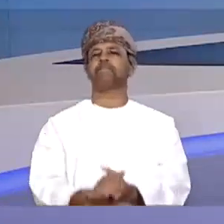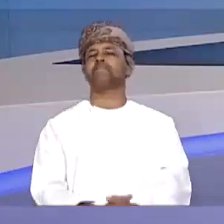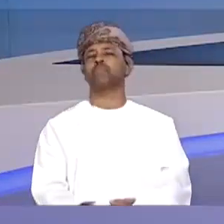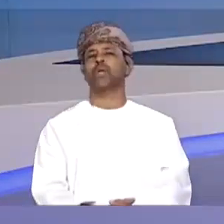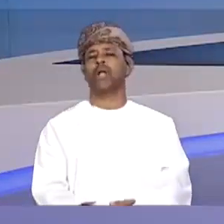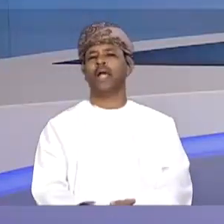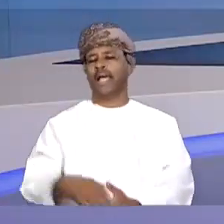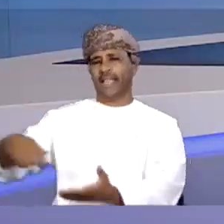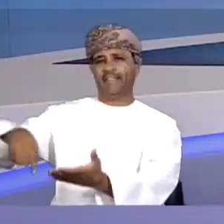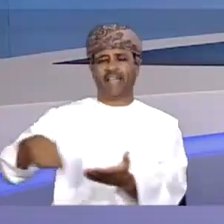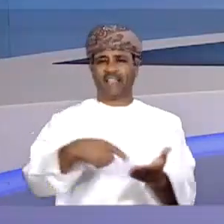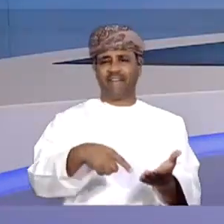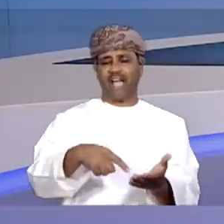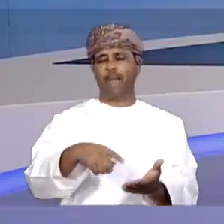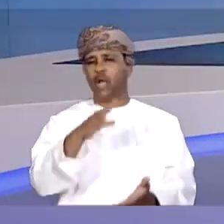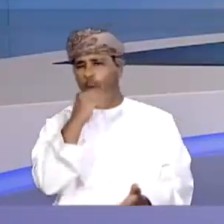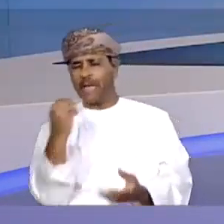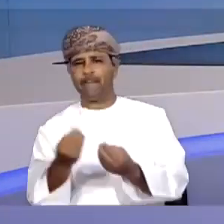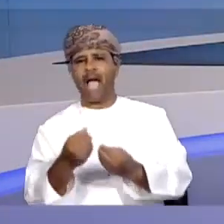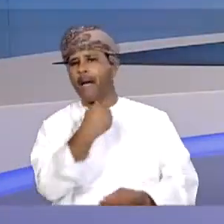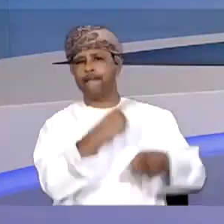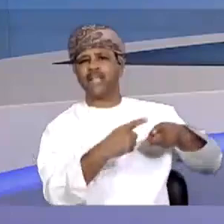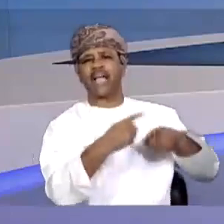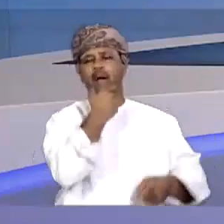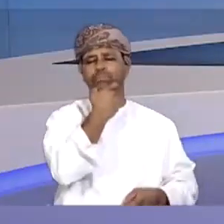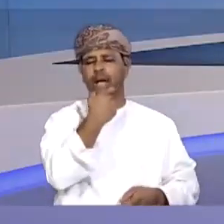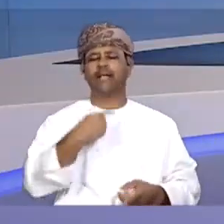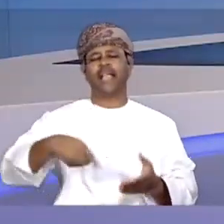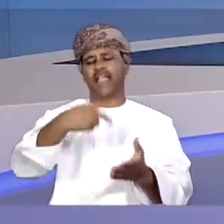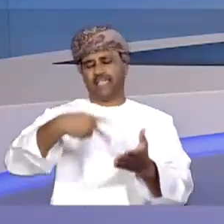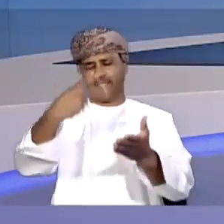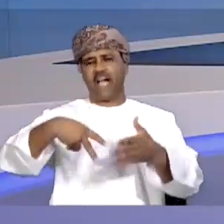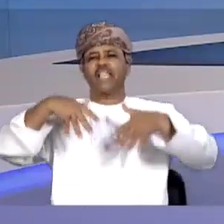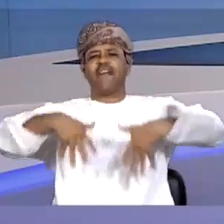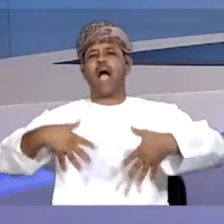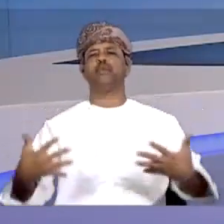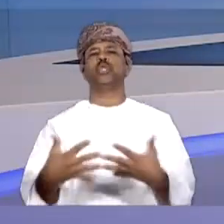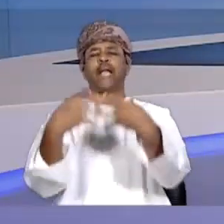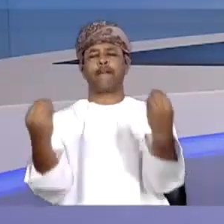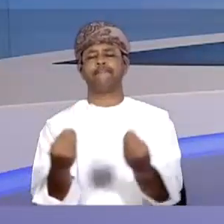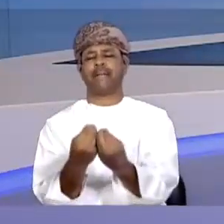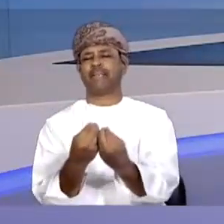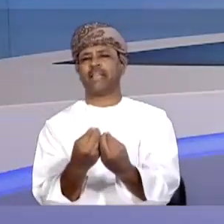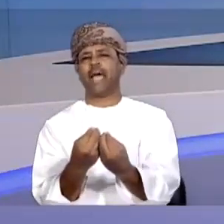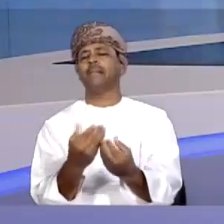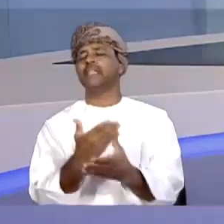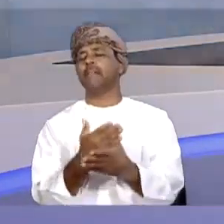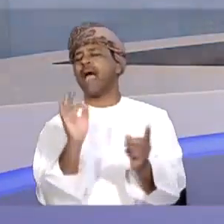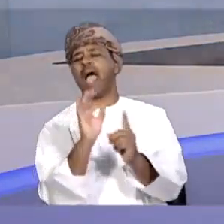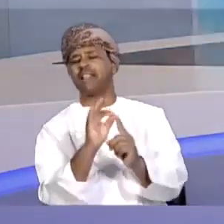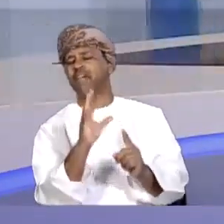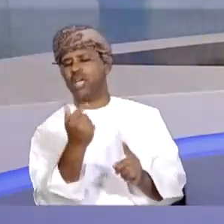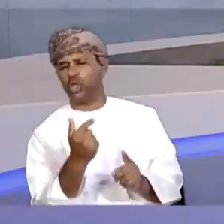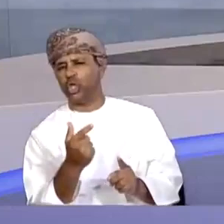اتفق كل من السلطنة والمملكة المتحدة على إبرام اتفاقية دفاع مشترك بين البلدين الصديقين تهدف إلى